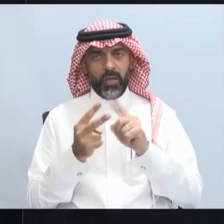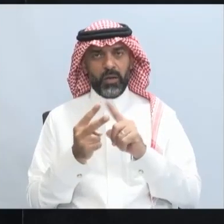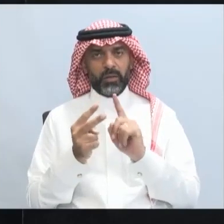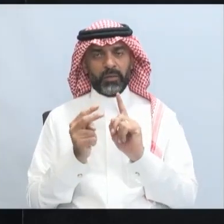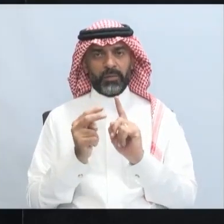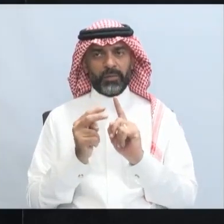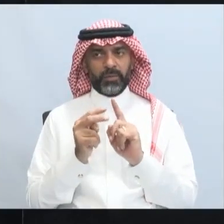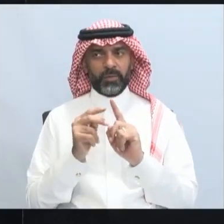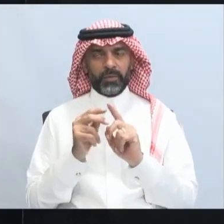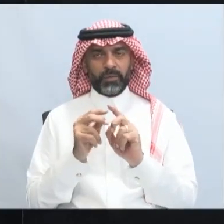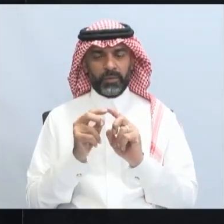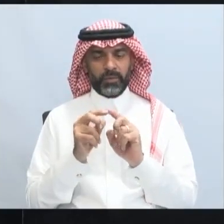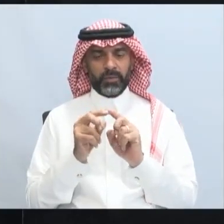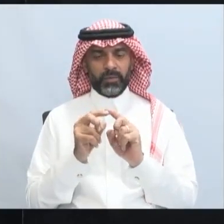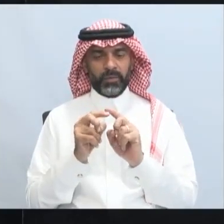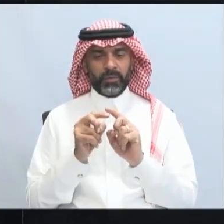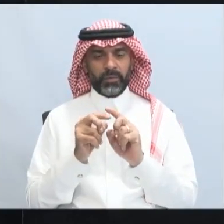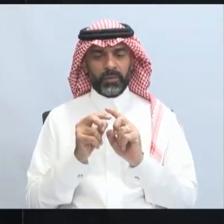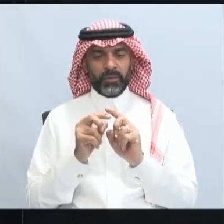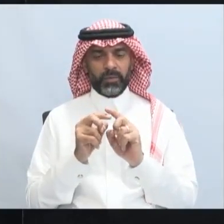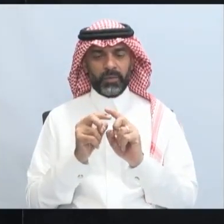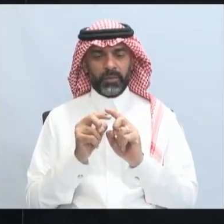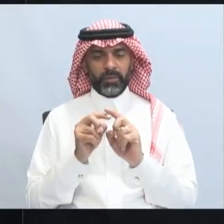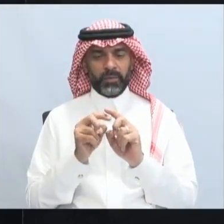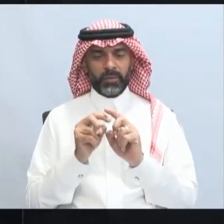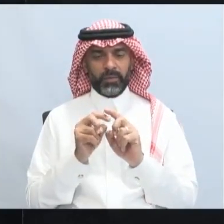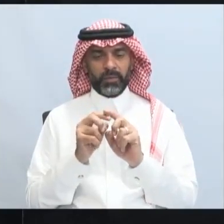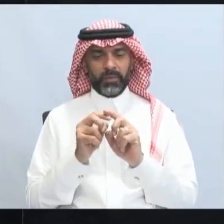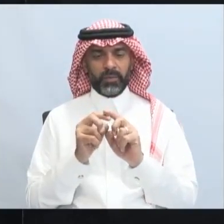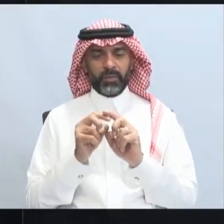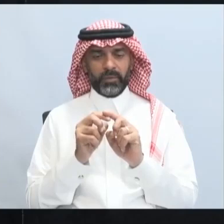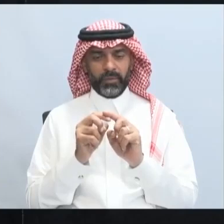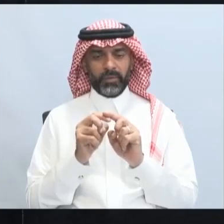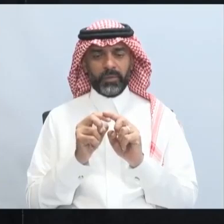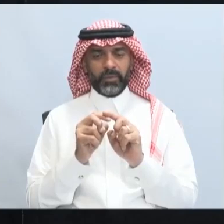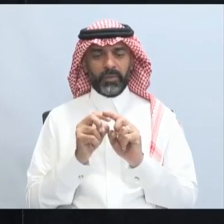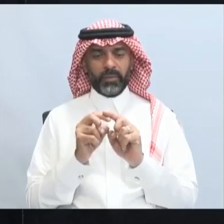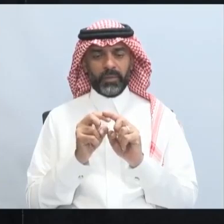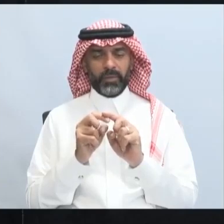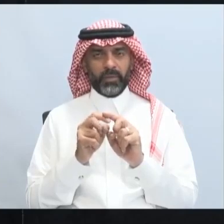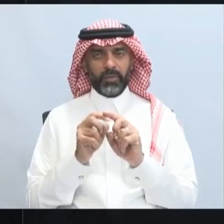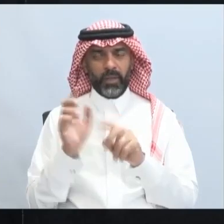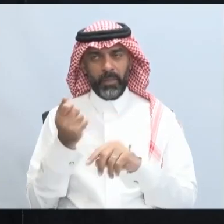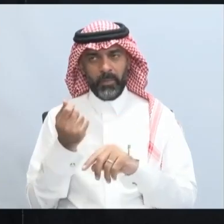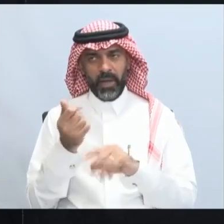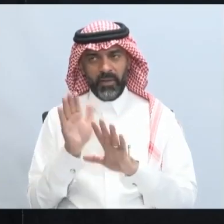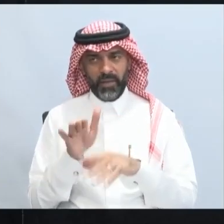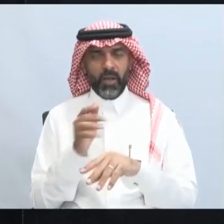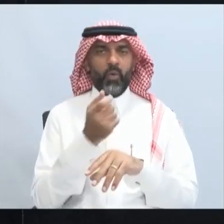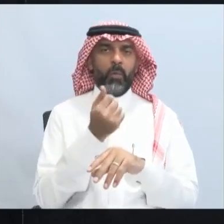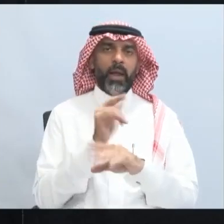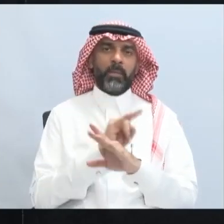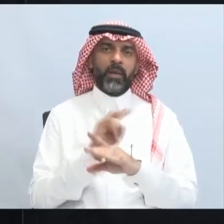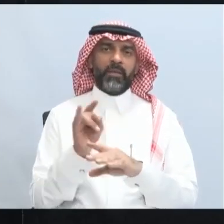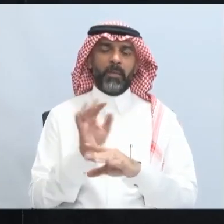الى محل الحق وينظر الى الشان الاخر وهو العنصر المالي او العنصر غير غير المالي كما هو